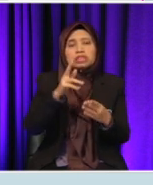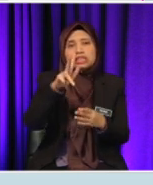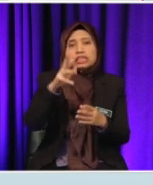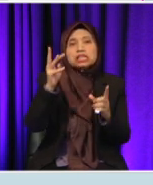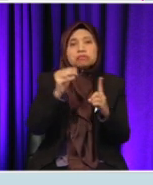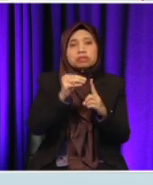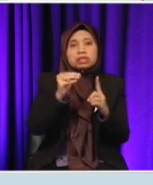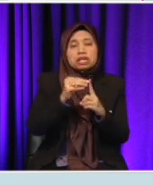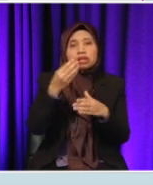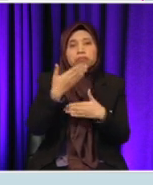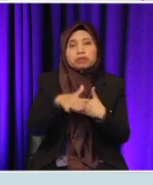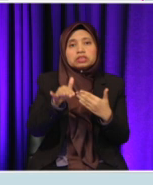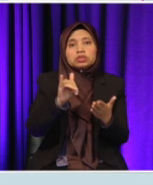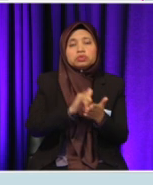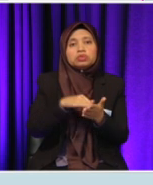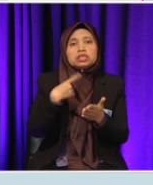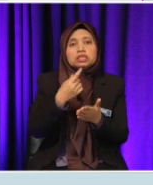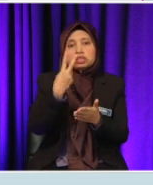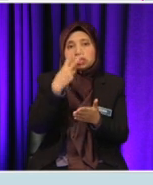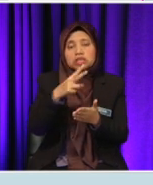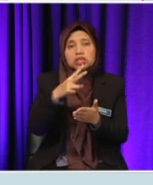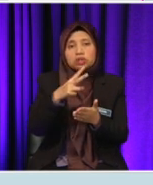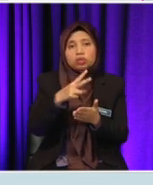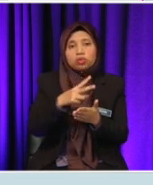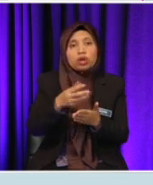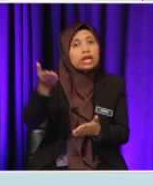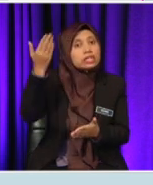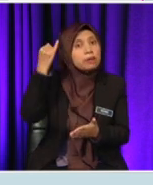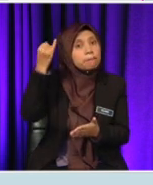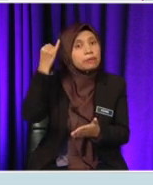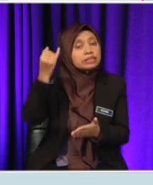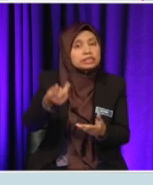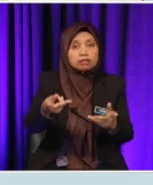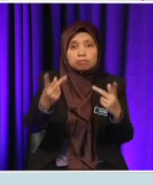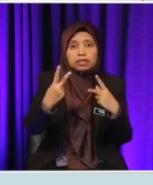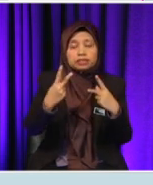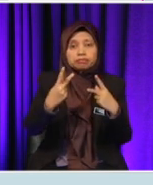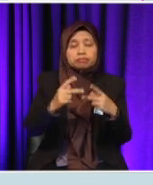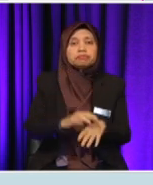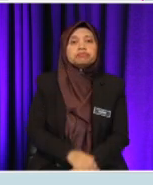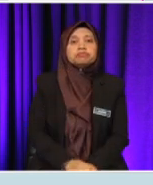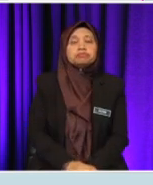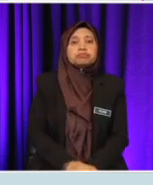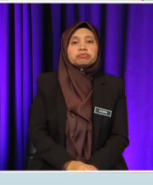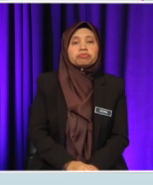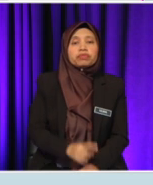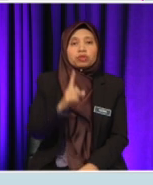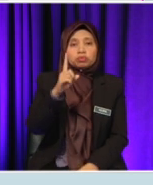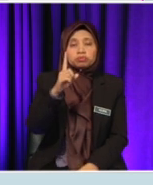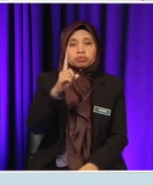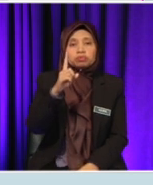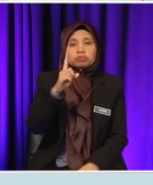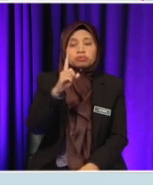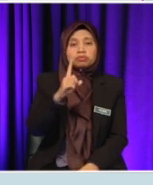maka kemudian kita lihat yang kedua teknis imbas kembali Oke imbas kembali ini betul 1